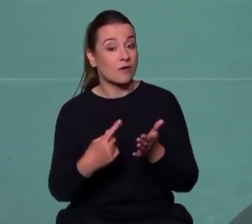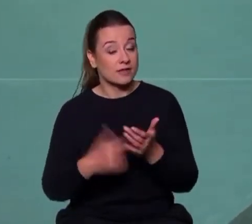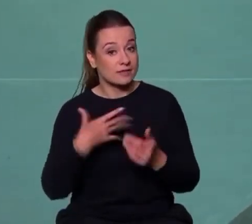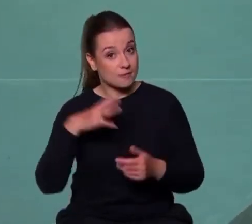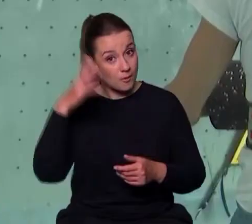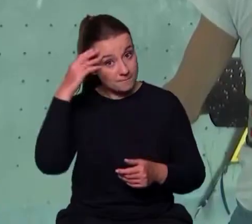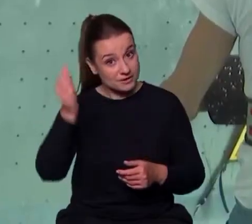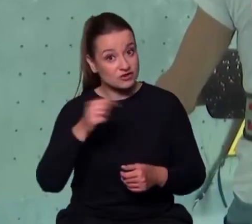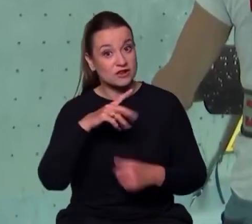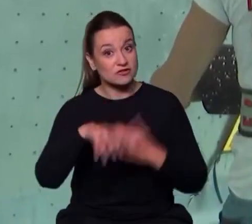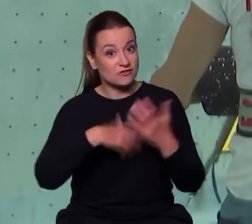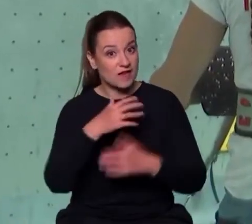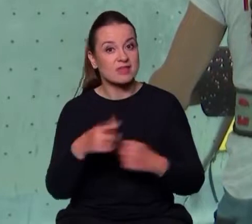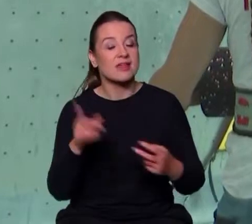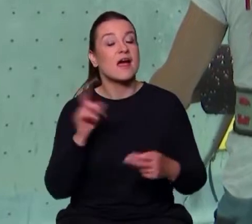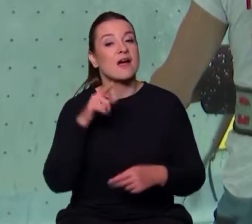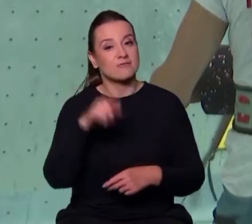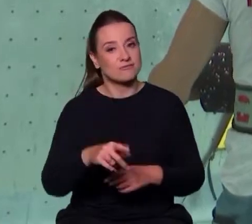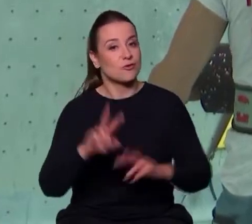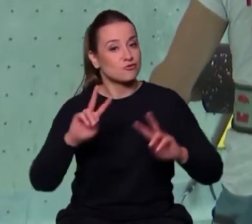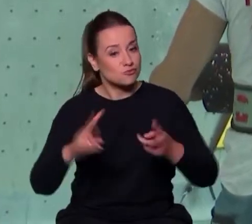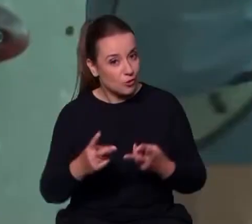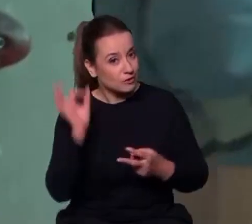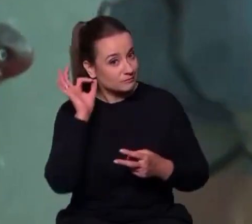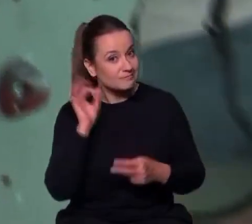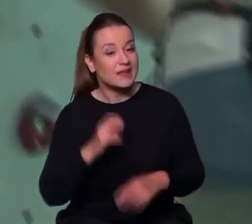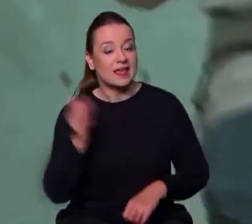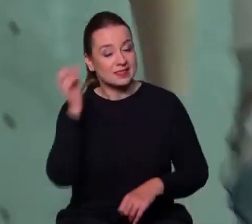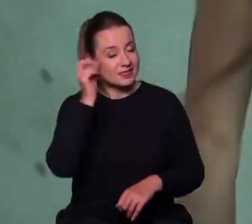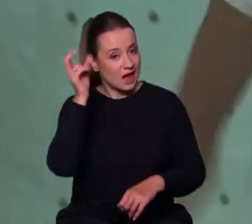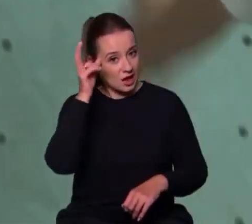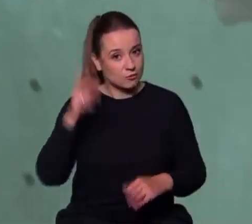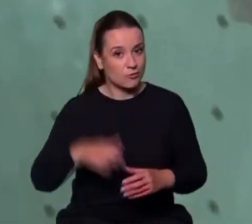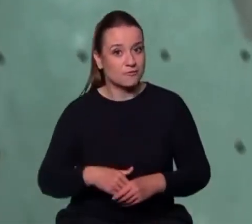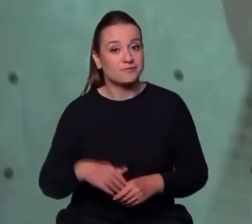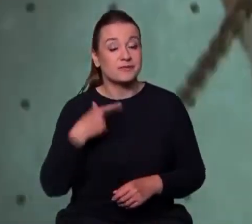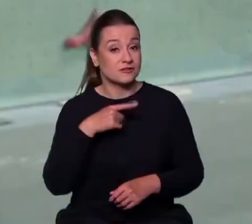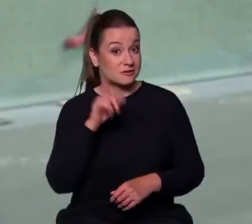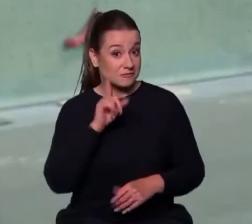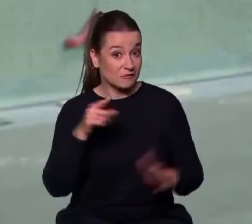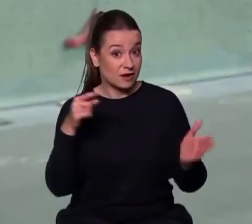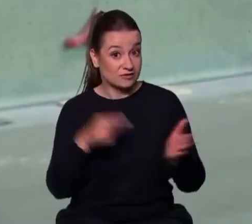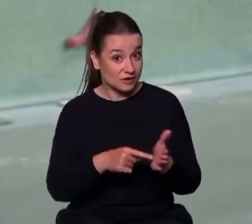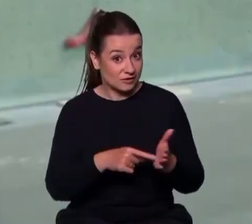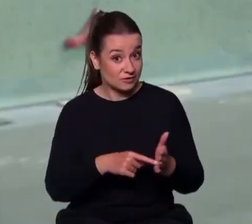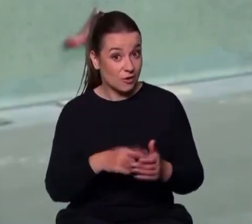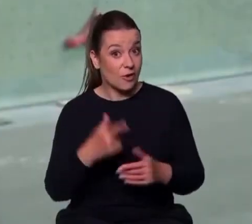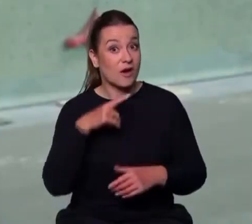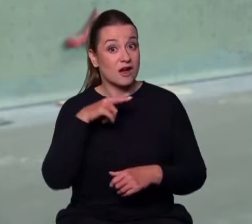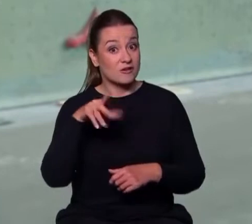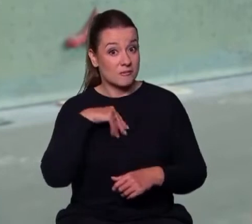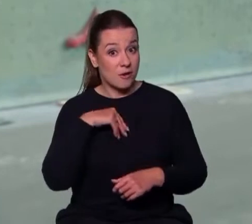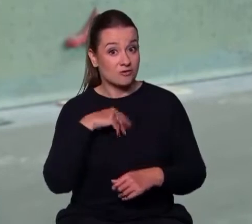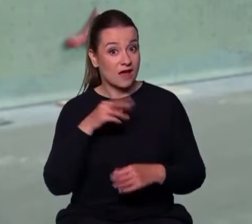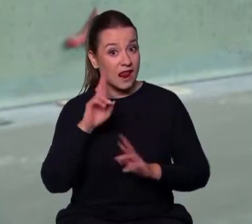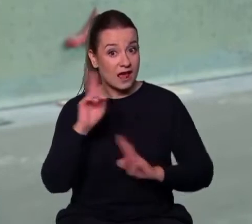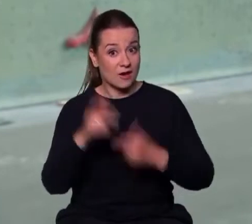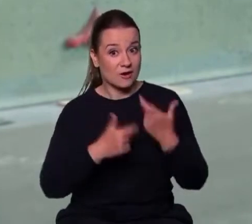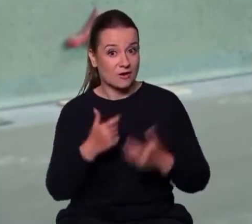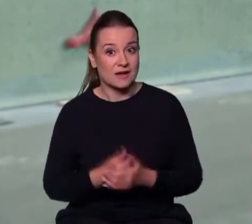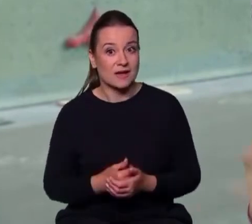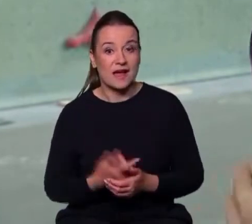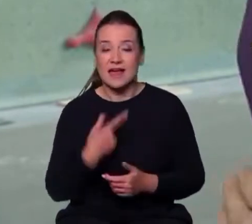świata górą była ta druga, rodem z Tarnowa właśnie. Czy rekord świata na własnej ziemi jest realny? Wiesz co, nie powiem ci, ile biegam na